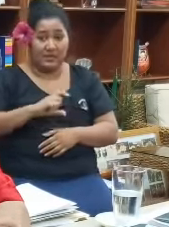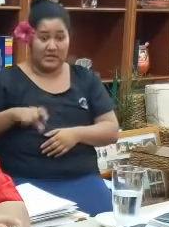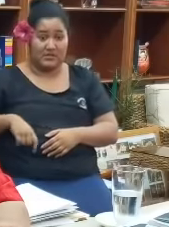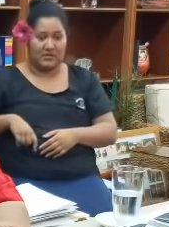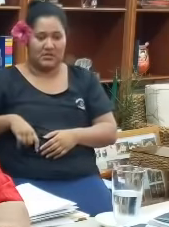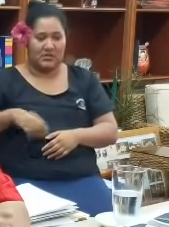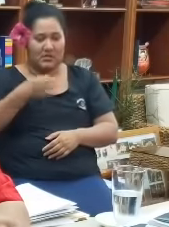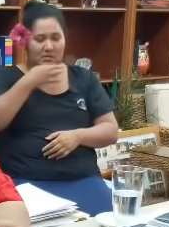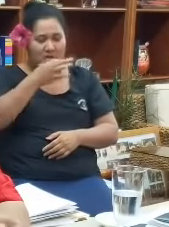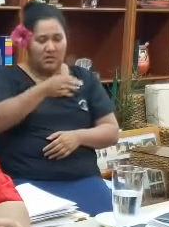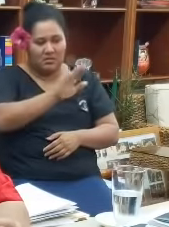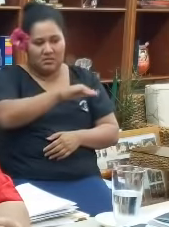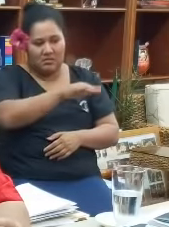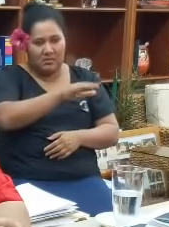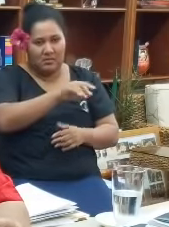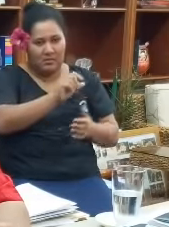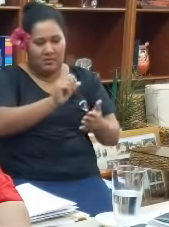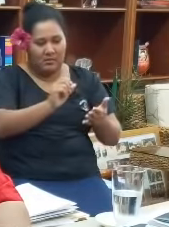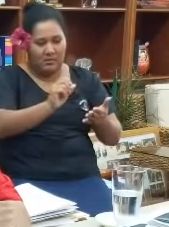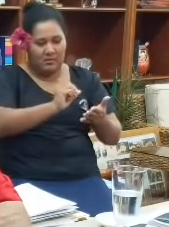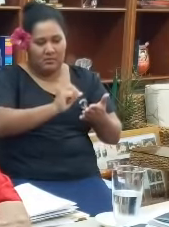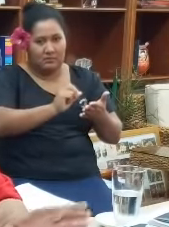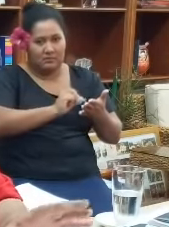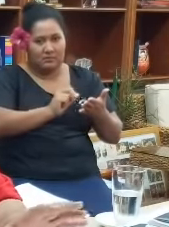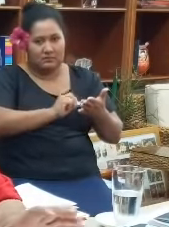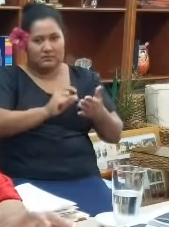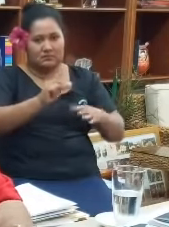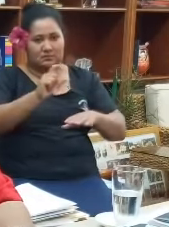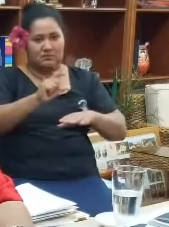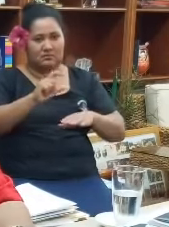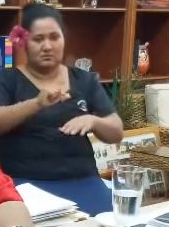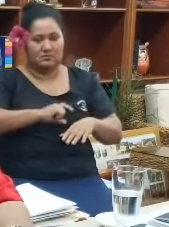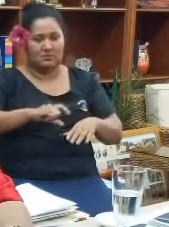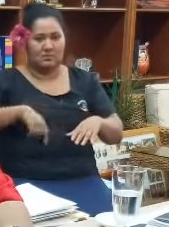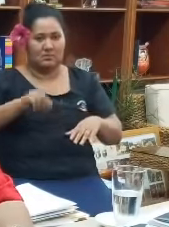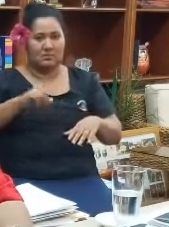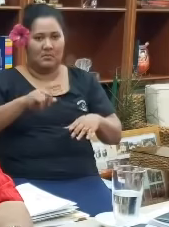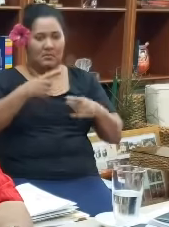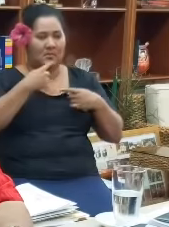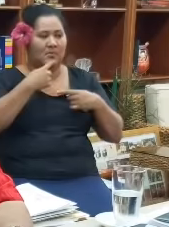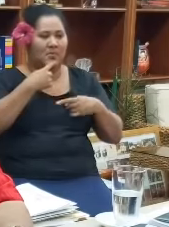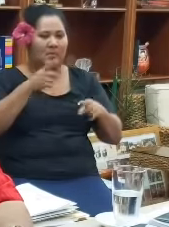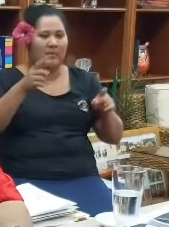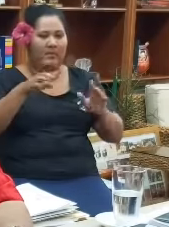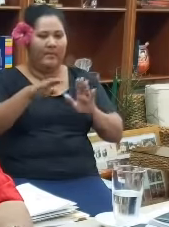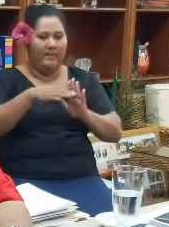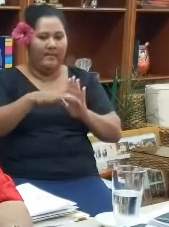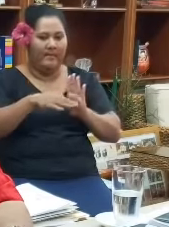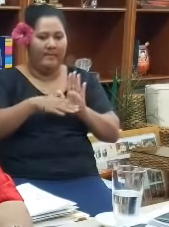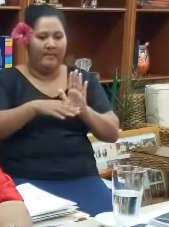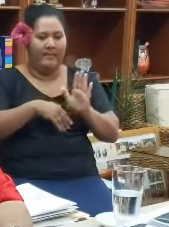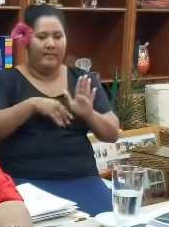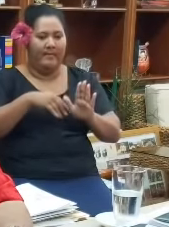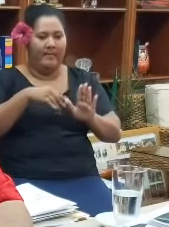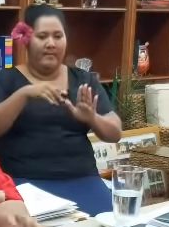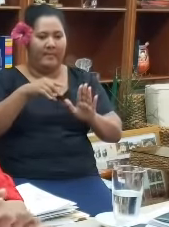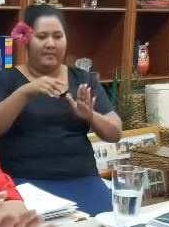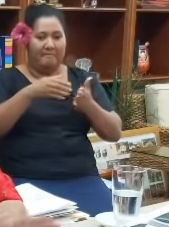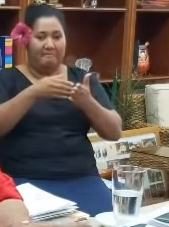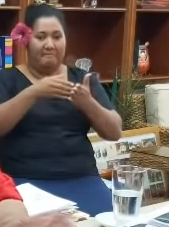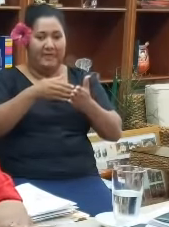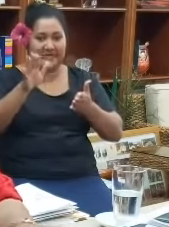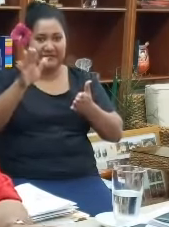le falo tusio le cabinet fa sala la lol tu la fono o pasia e un